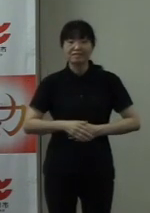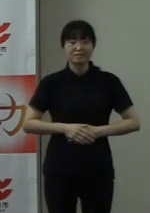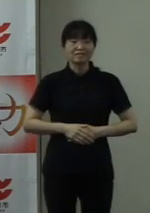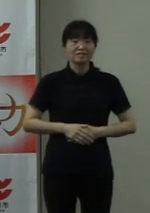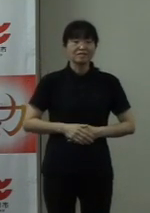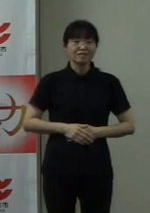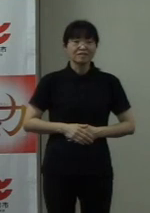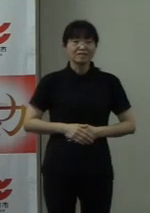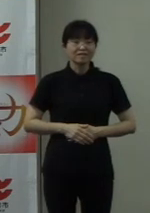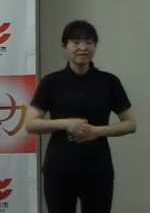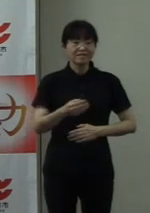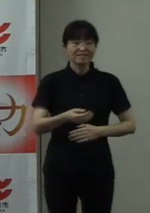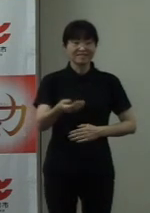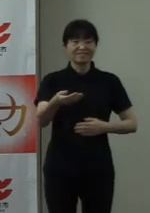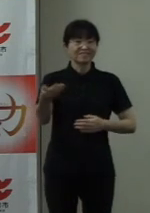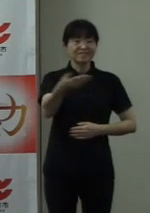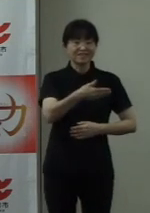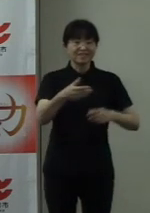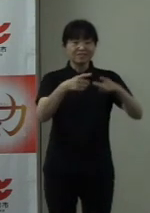もう行ってるんですか。